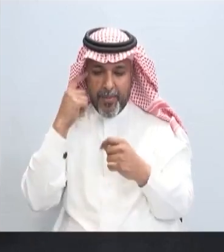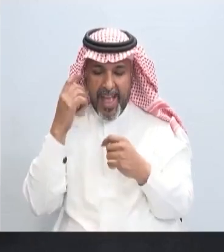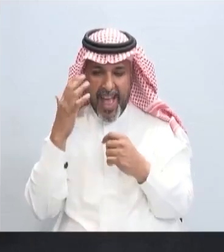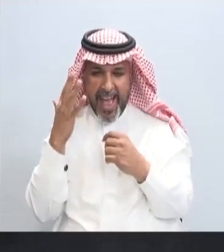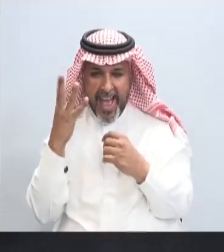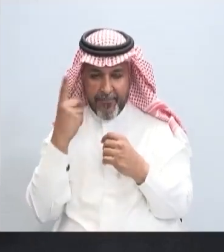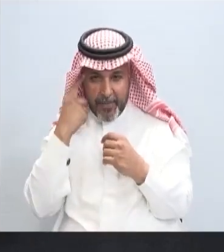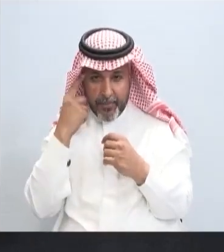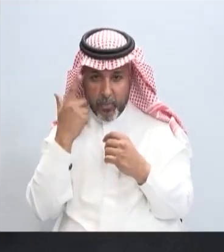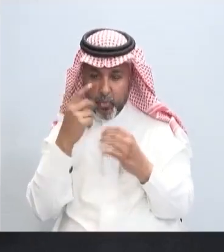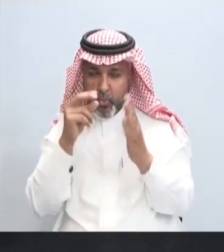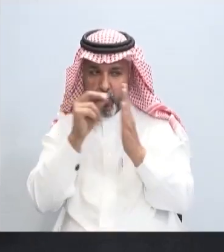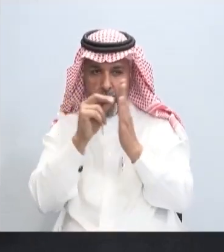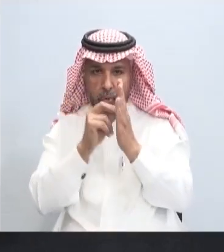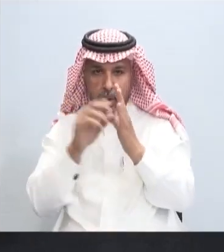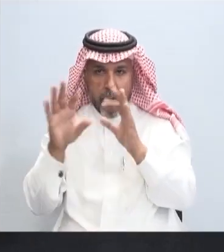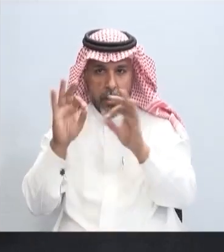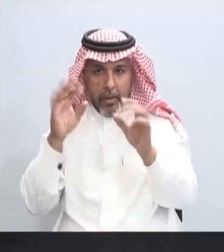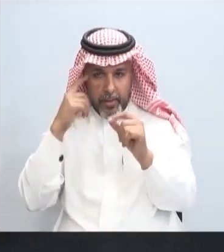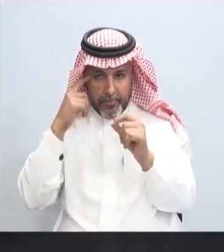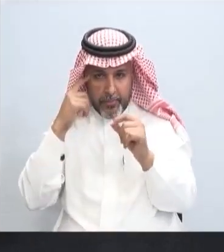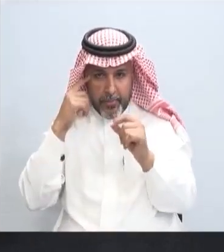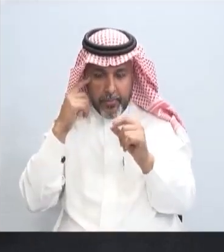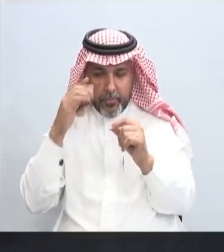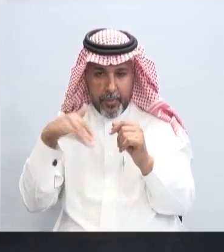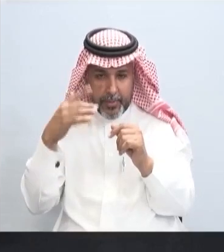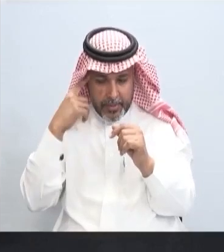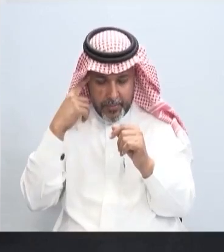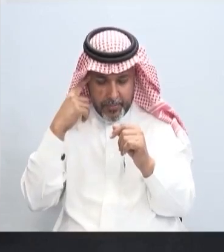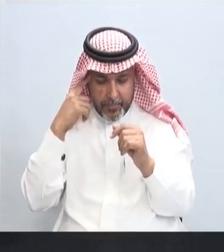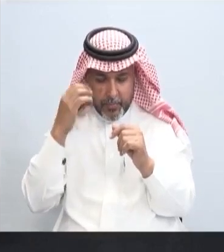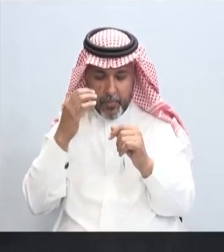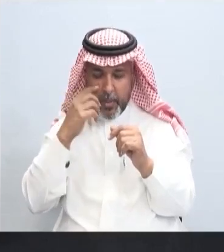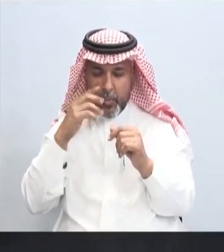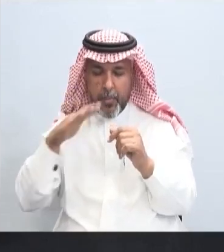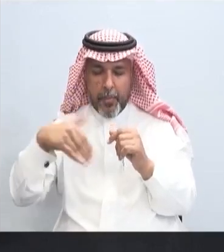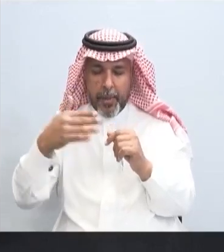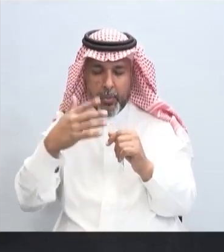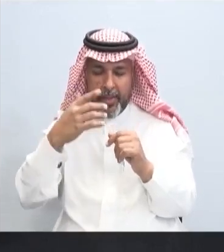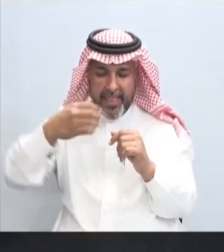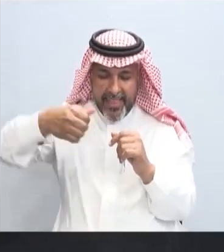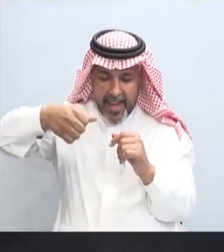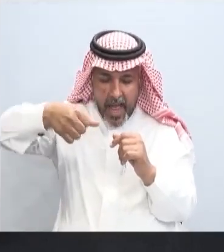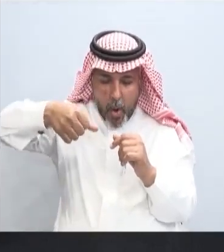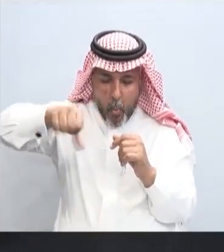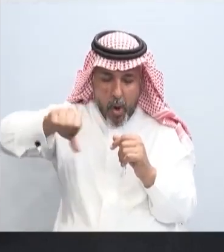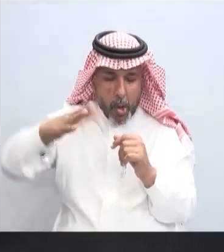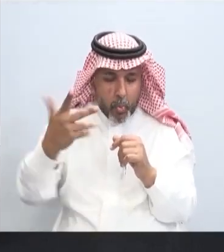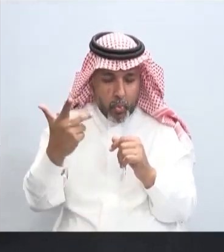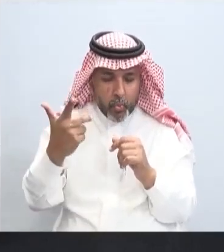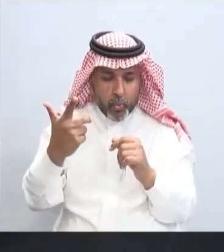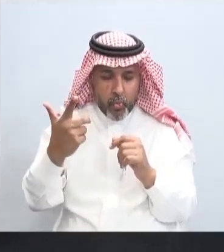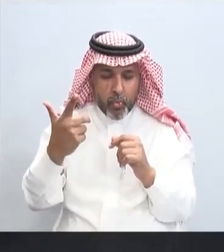تطبيقه اما الحادثه المشروطه فهي واضح دائما يقول لك علما بان او بشرط ان كذا وكذا فهذه معناها احتمال